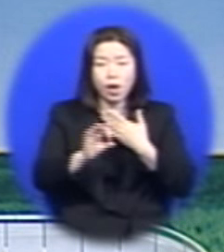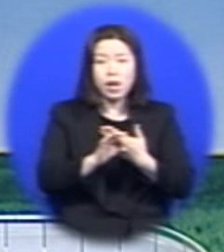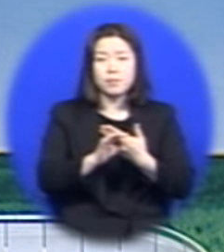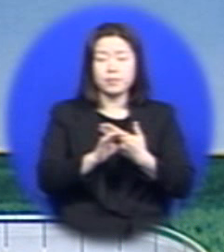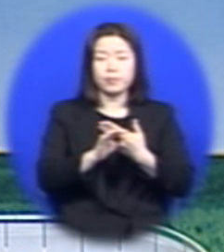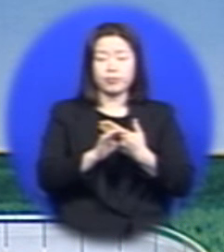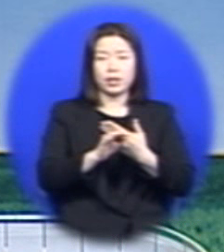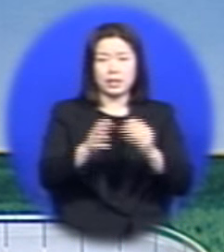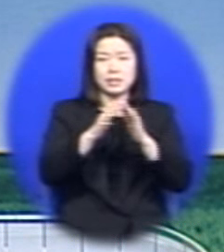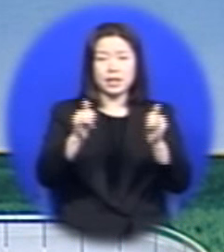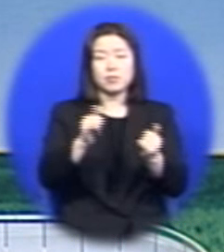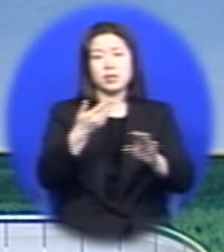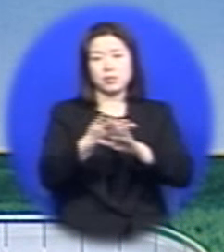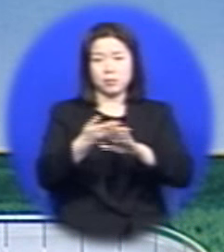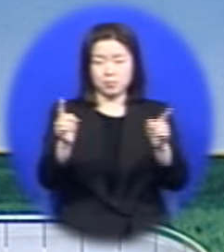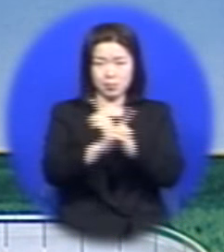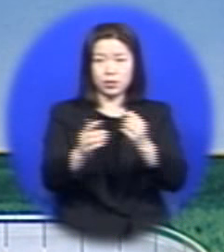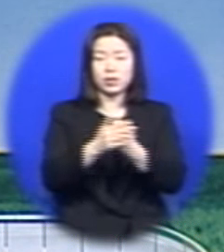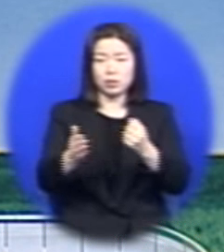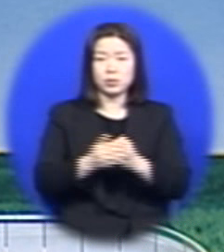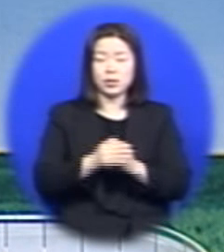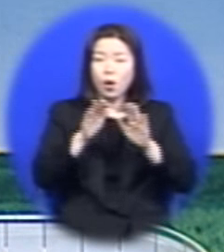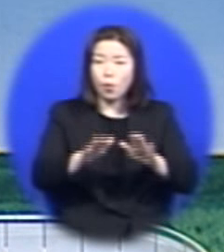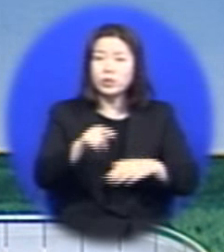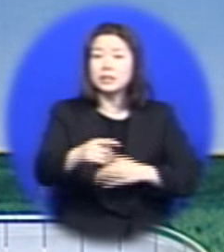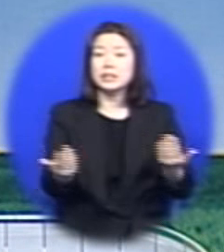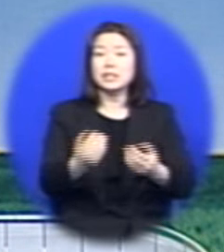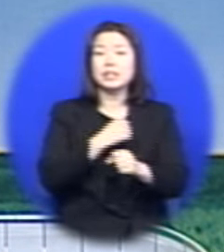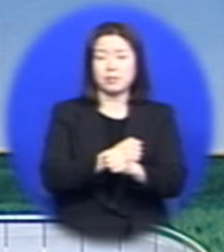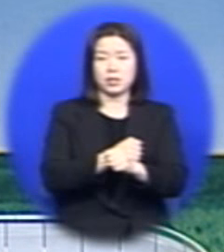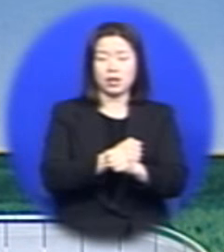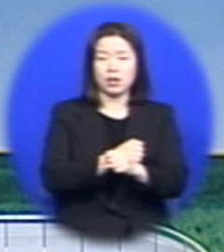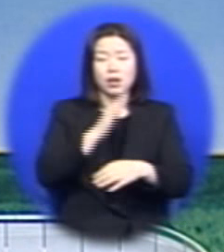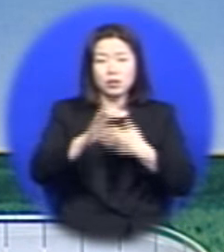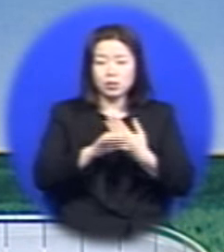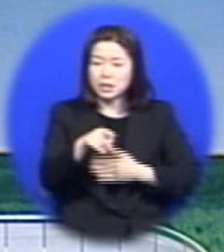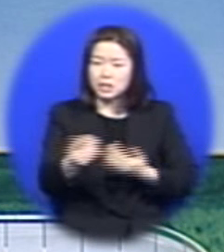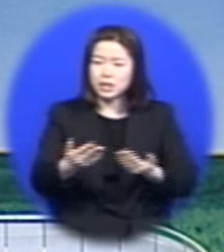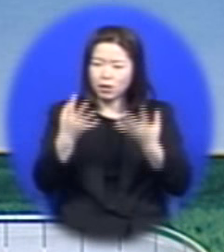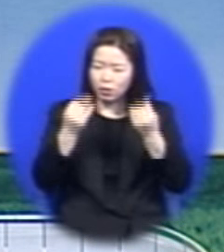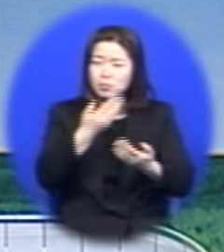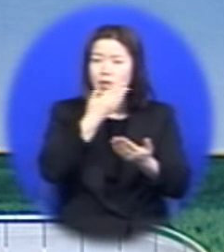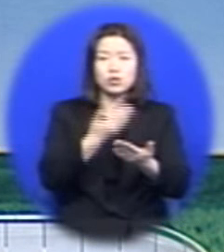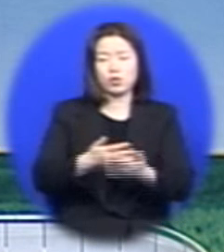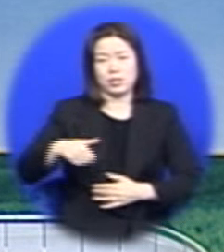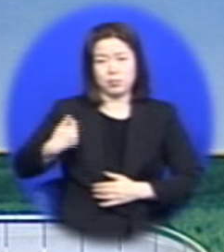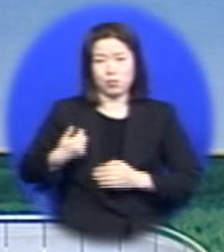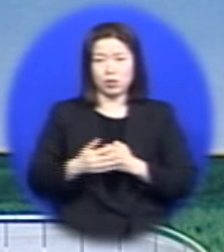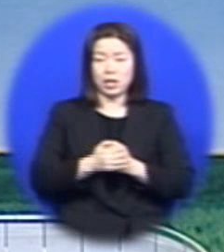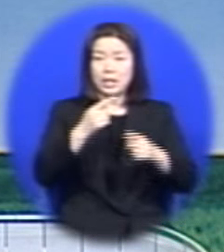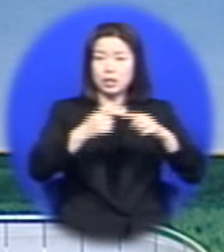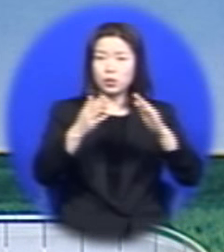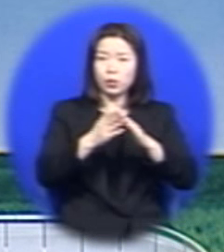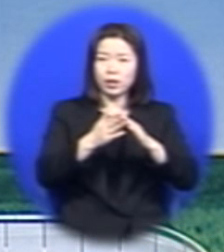사람이. 오늘 그 일을 하는 겁니다. 그러면 이 일은 얼마나 중요한지 모릅니다. 교회가 왔다